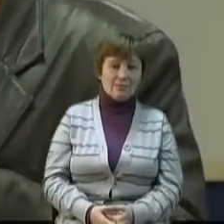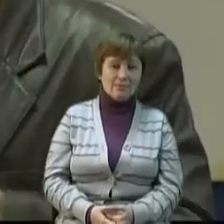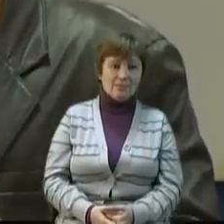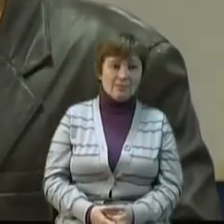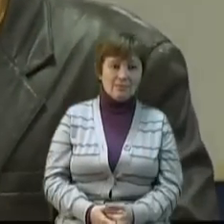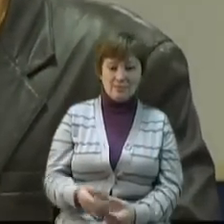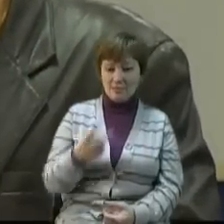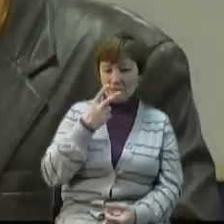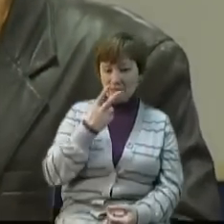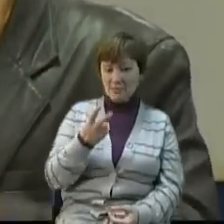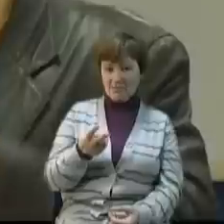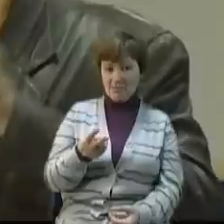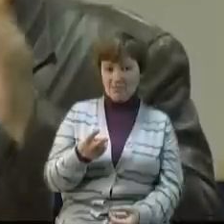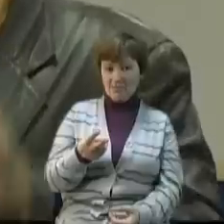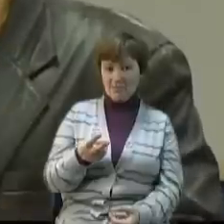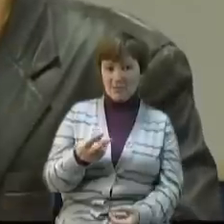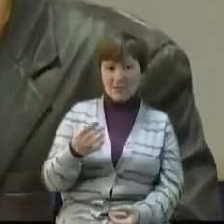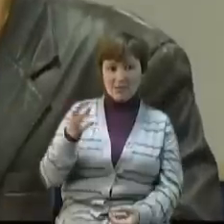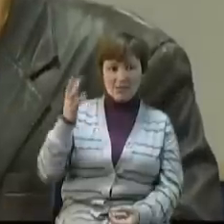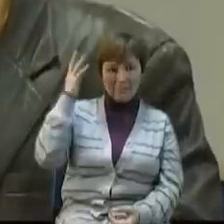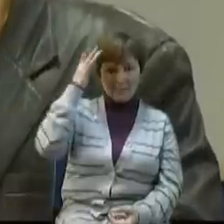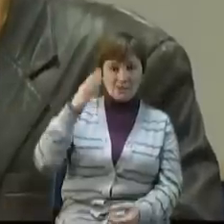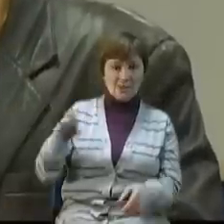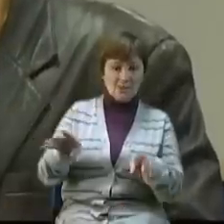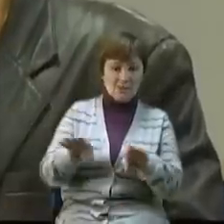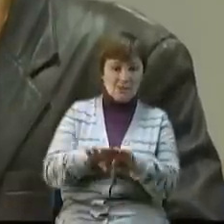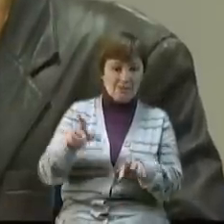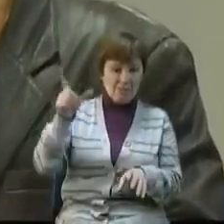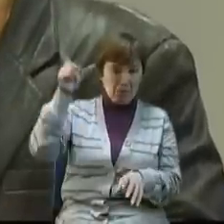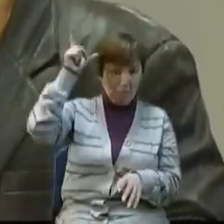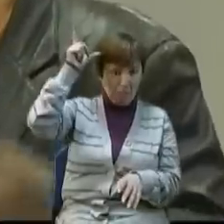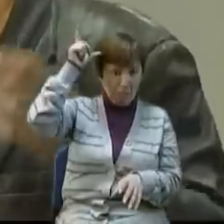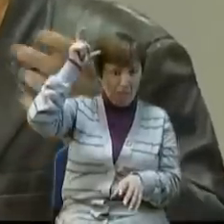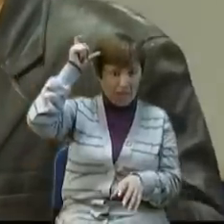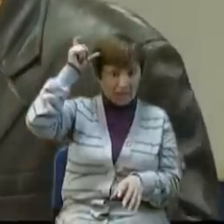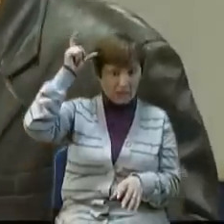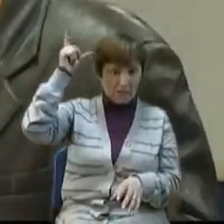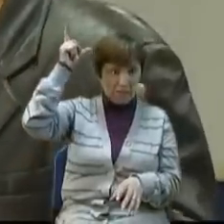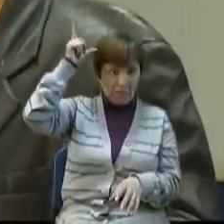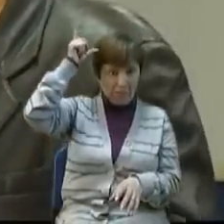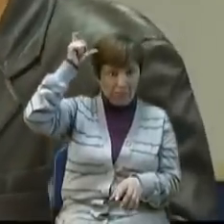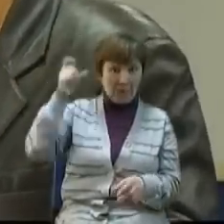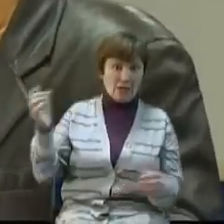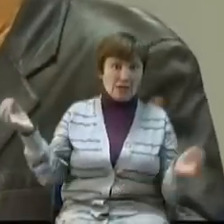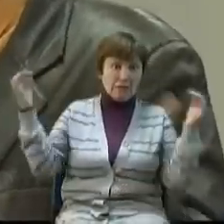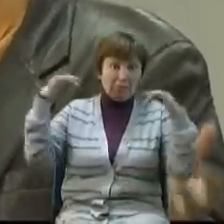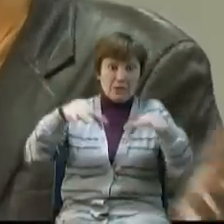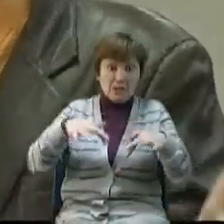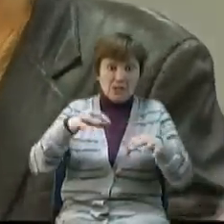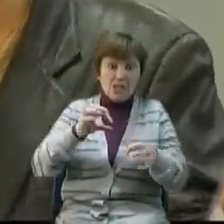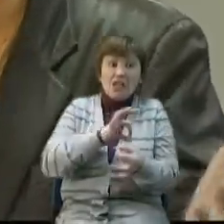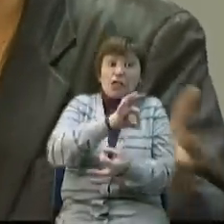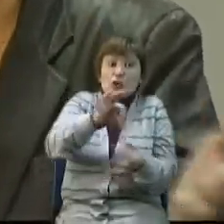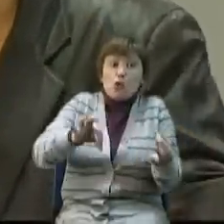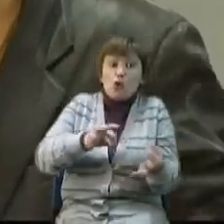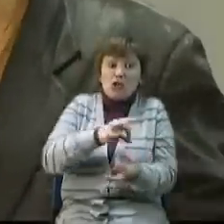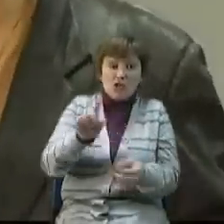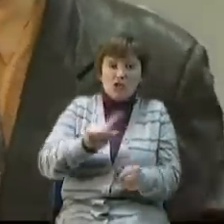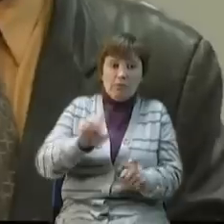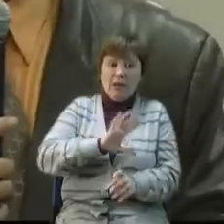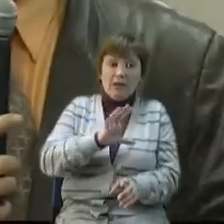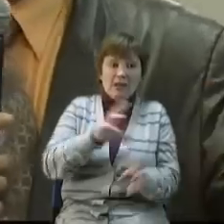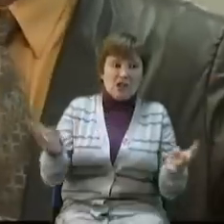Я на них смотрю, и у меня такая мысль: бесы. Бесы просто пришли меня искушать, чтобы я не